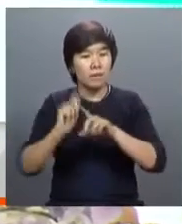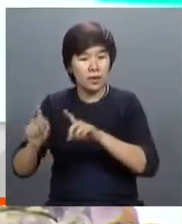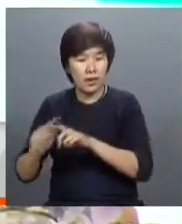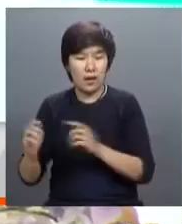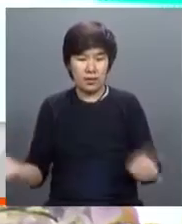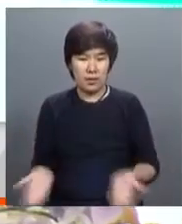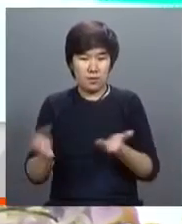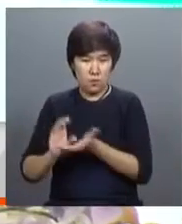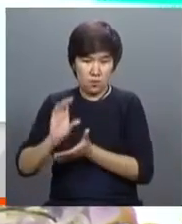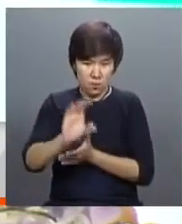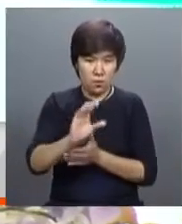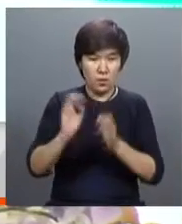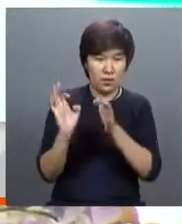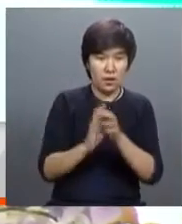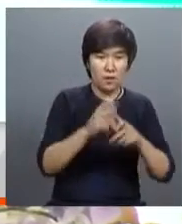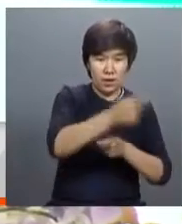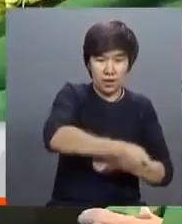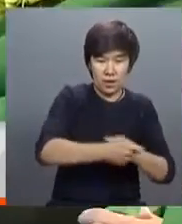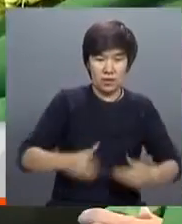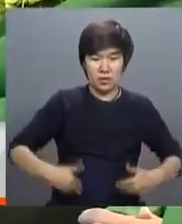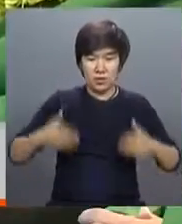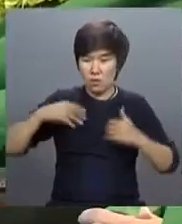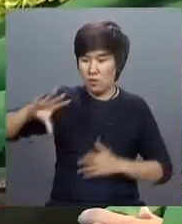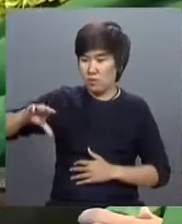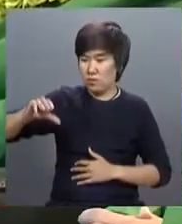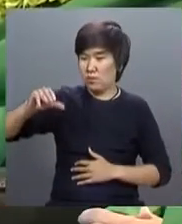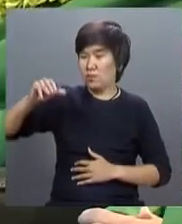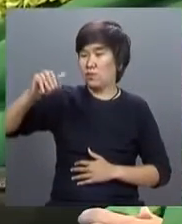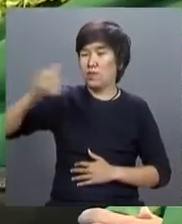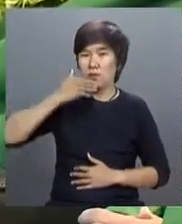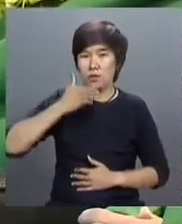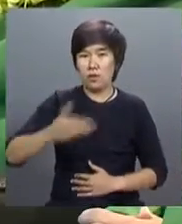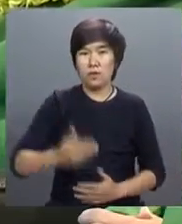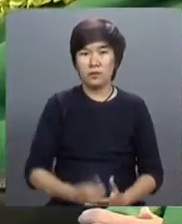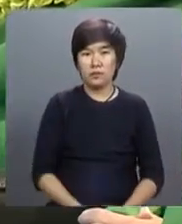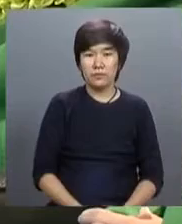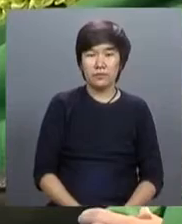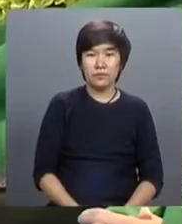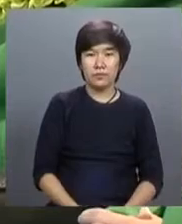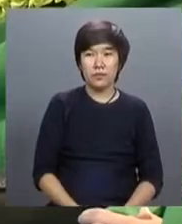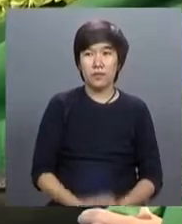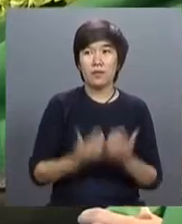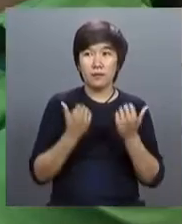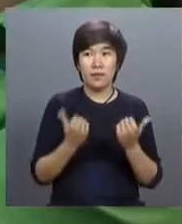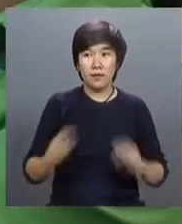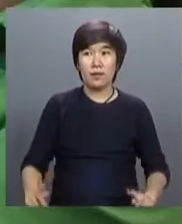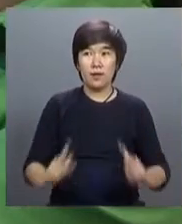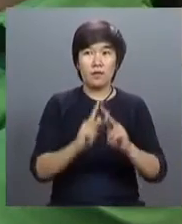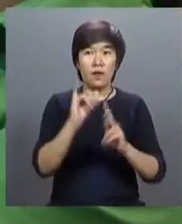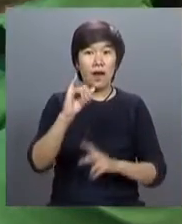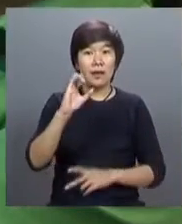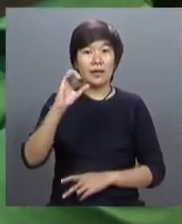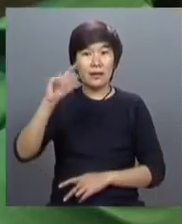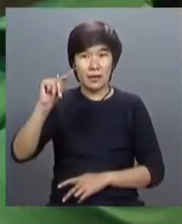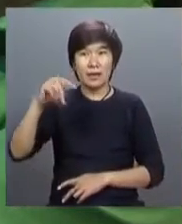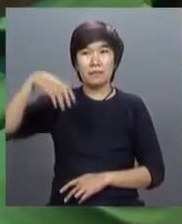การเกษตรและทำให้ชีวิตของเกษตรกรดีขึ้นอย่างยั่งยืนพร้อมกับเตรียมประสานกระทรวง ICTและสถาบัน